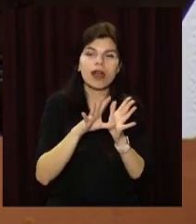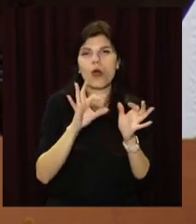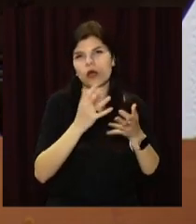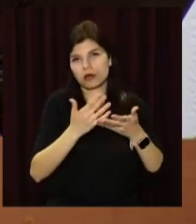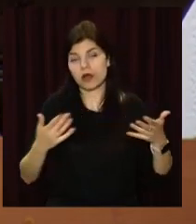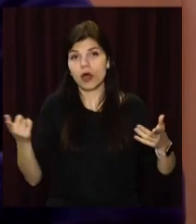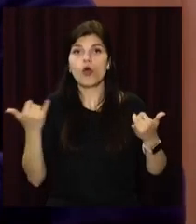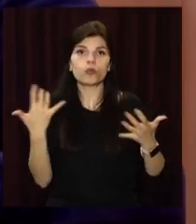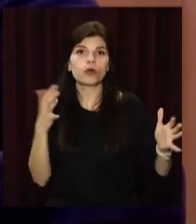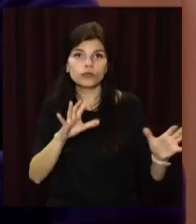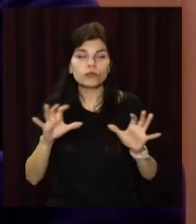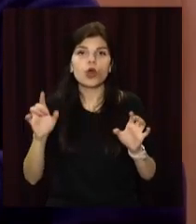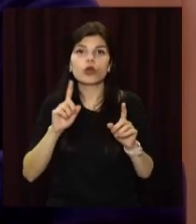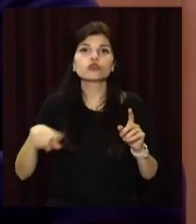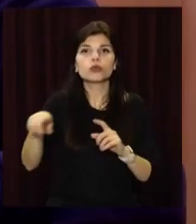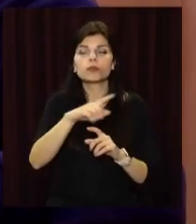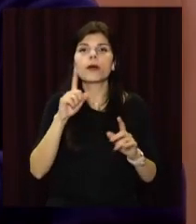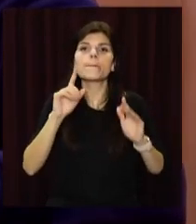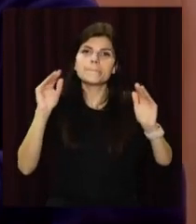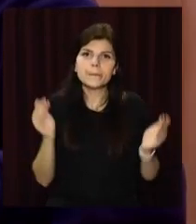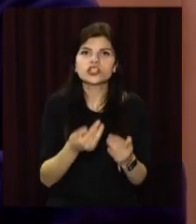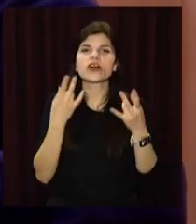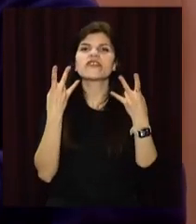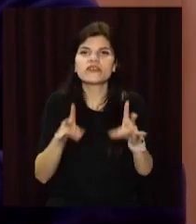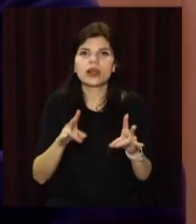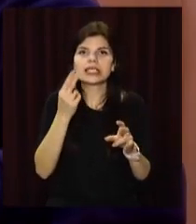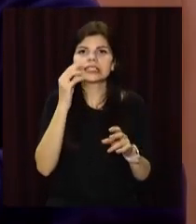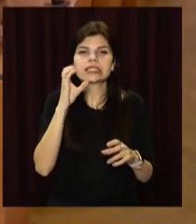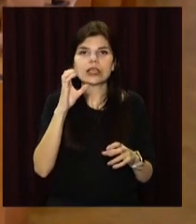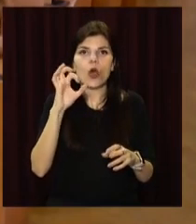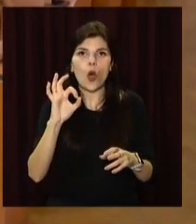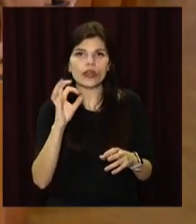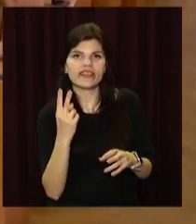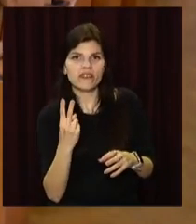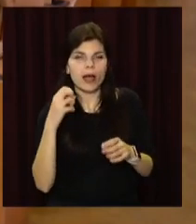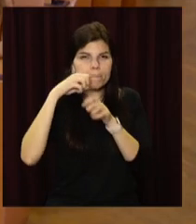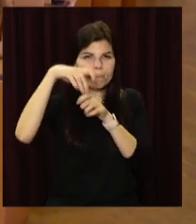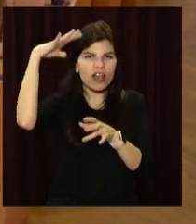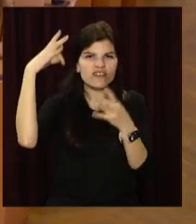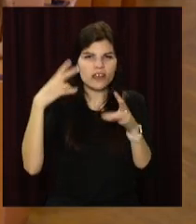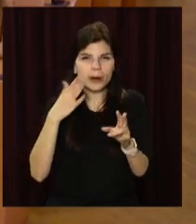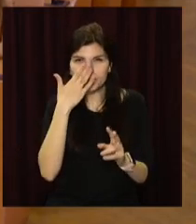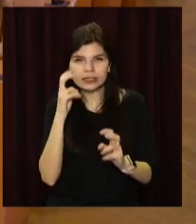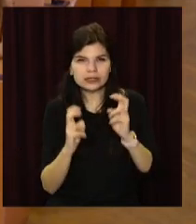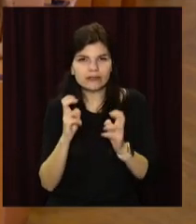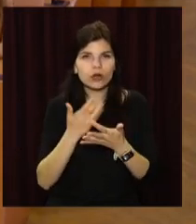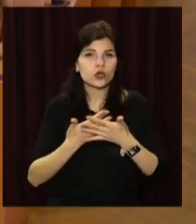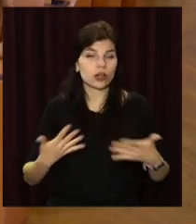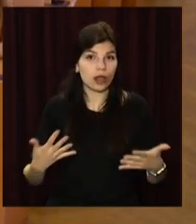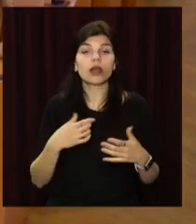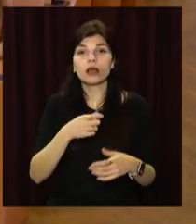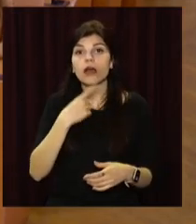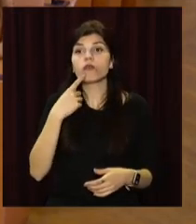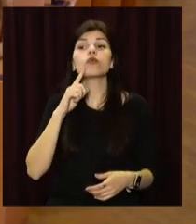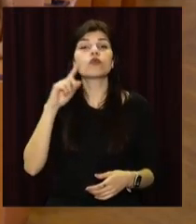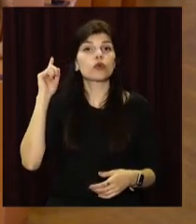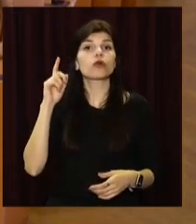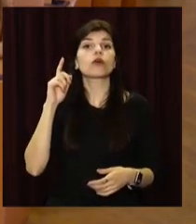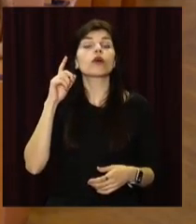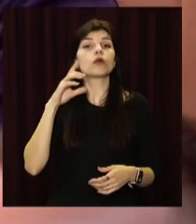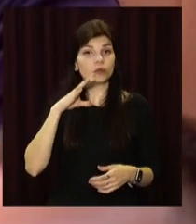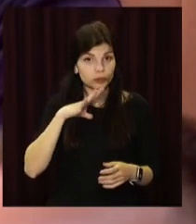більше дбатимуть про довкілля, зокрема, зменшуватимуть викиди СО2. Для цього у 2021 році за рахунок міського бюджету